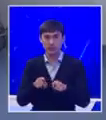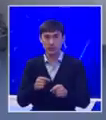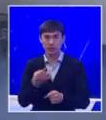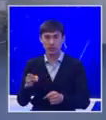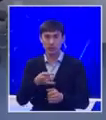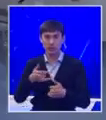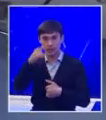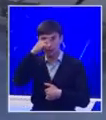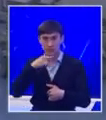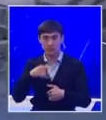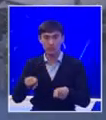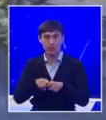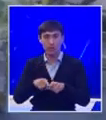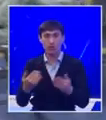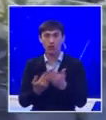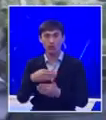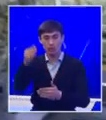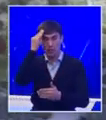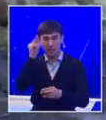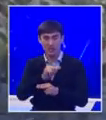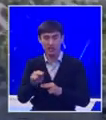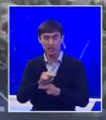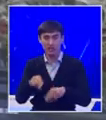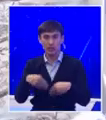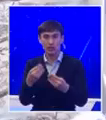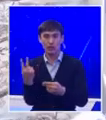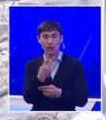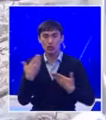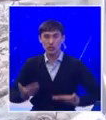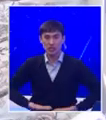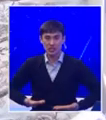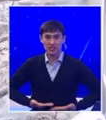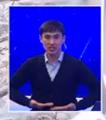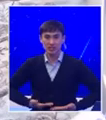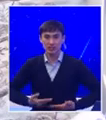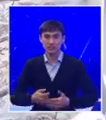Казахстан. Таким образом, новые методы лечения дают вторую жизнь, казалось бы, безнадежным